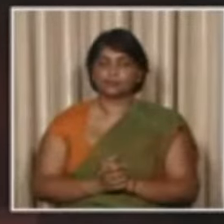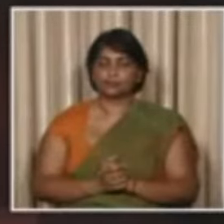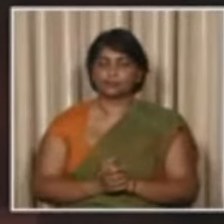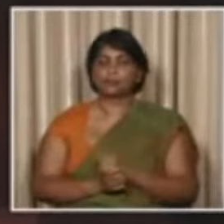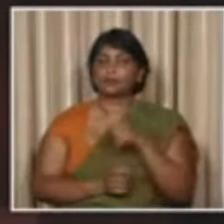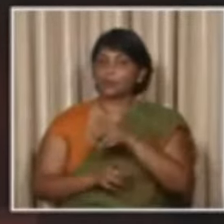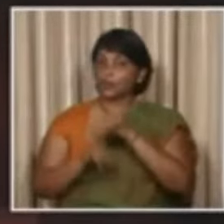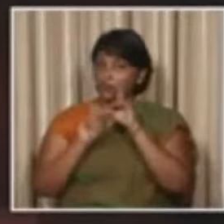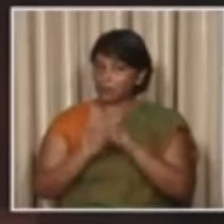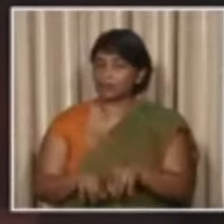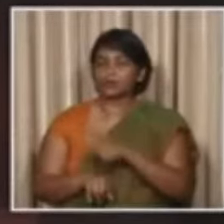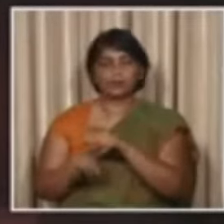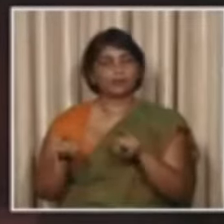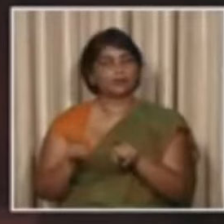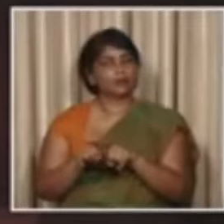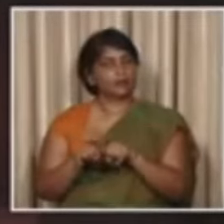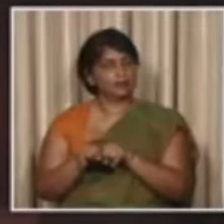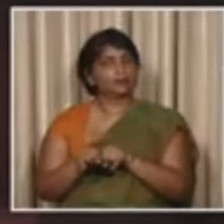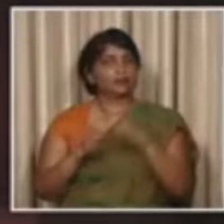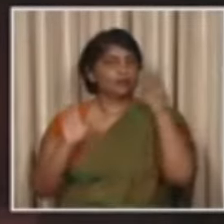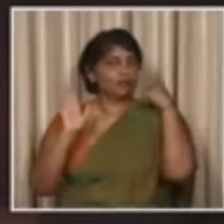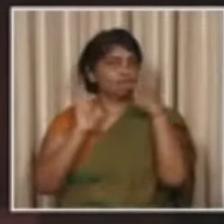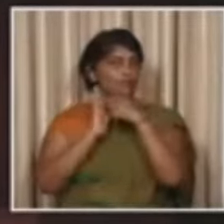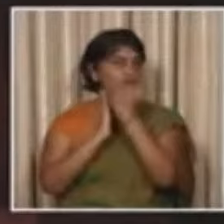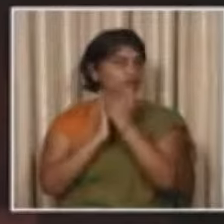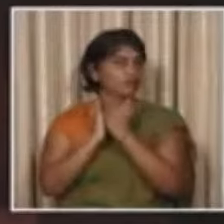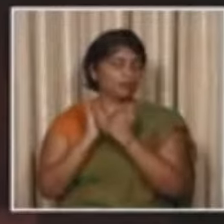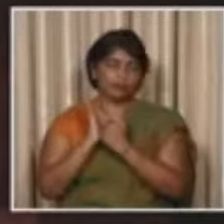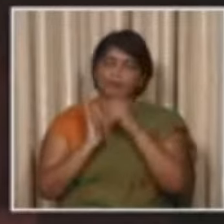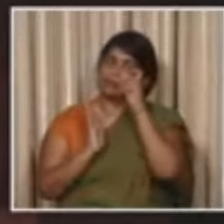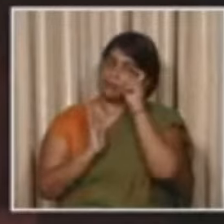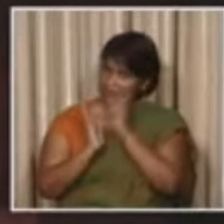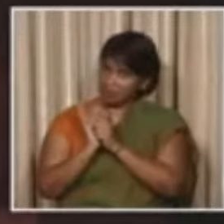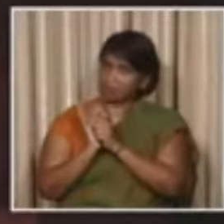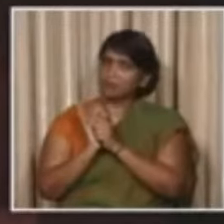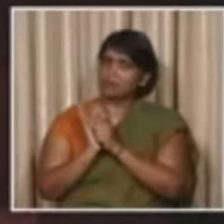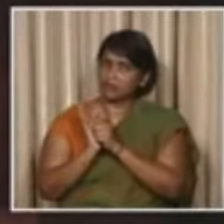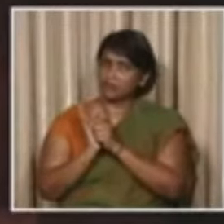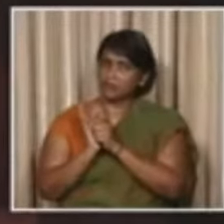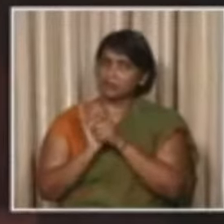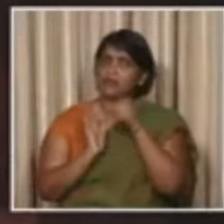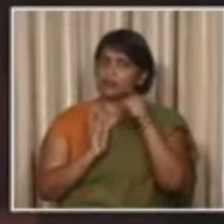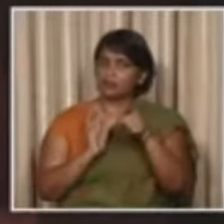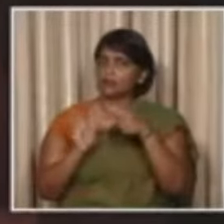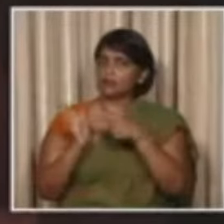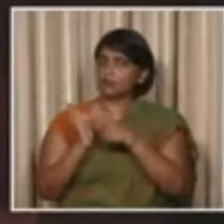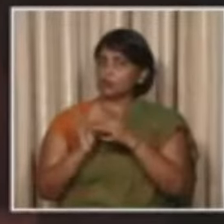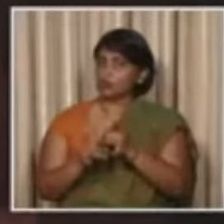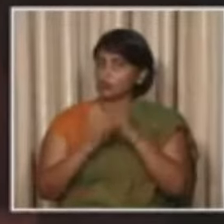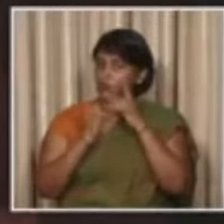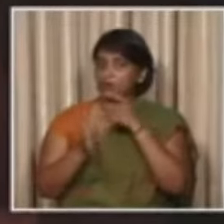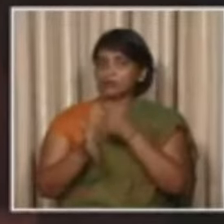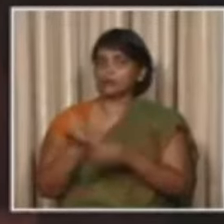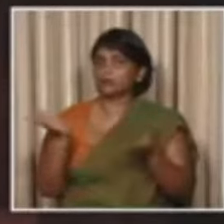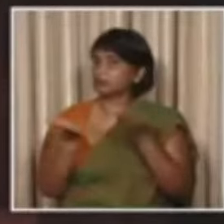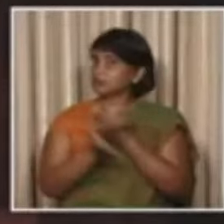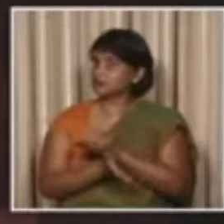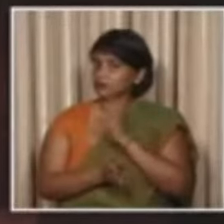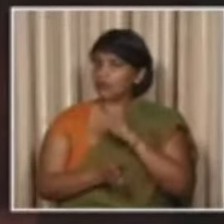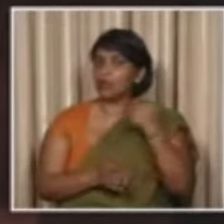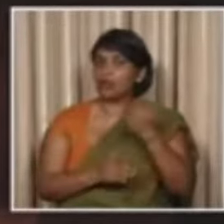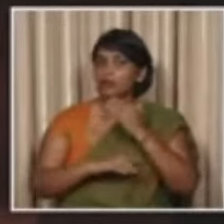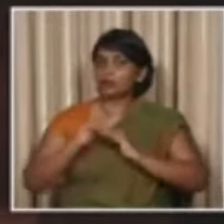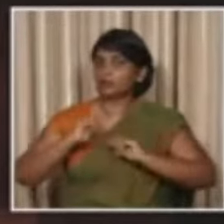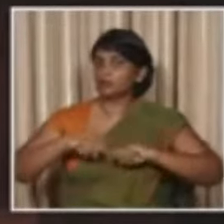ඉතින් මෙන්න මේ ආකාරයට මෙන්න මේ කරුණු කාරණා සලකා බලලද මේ අදාළ ගිවිසුම් අත්සන් වෙන්නේ මේ අලුත්